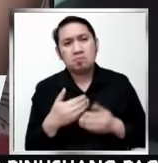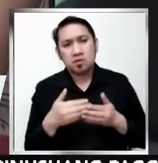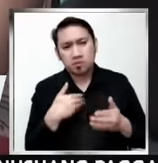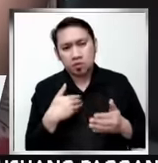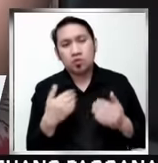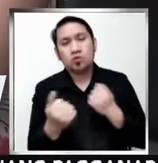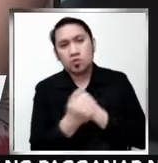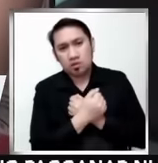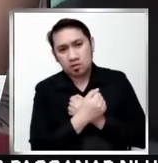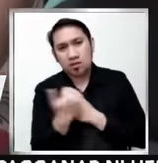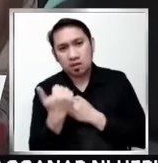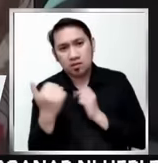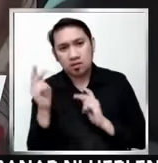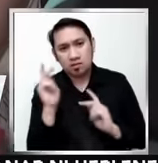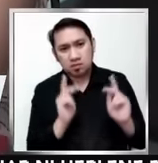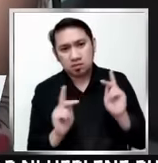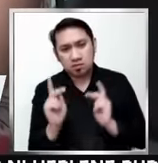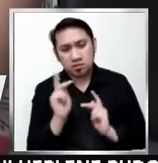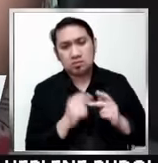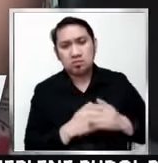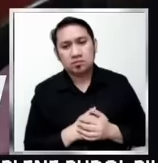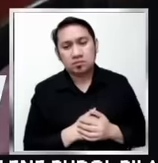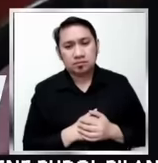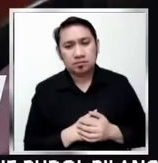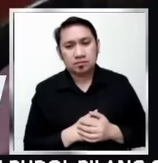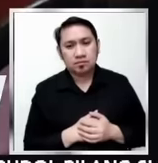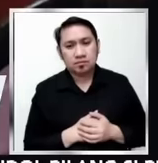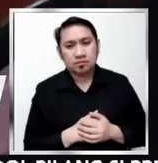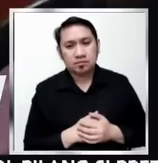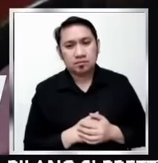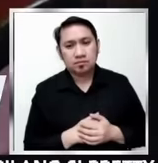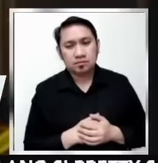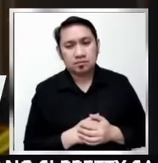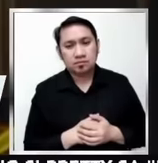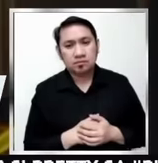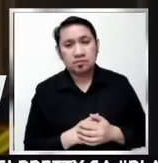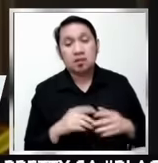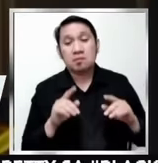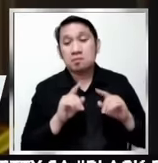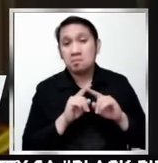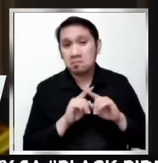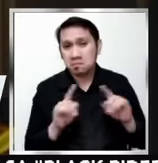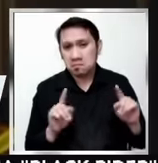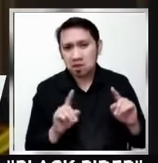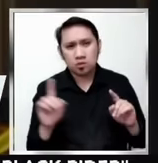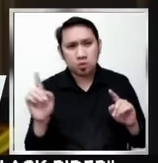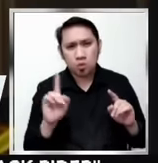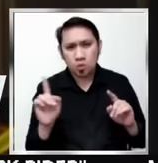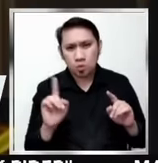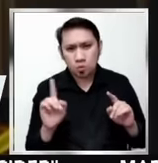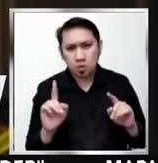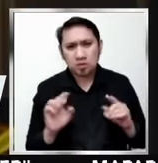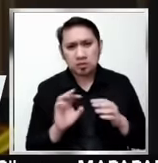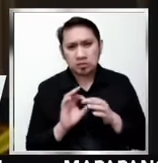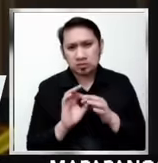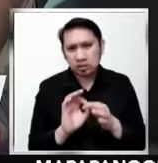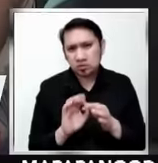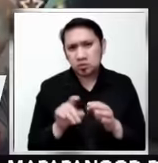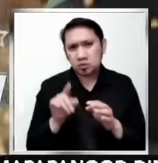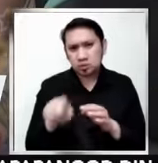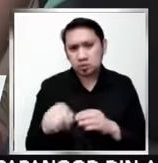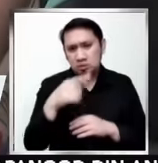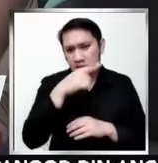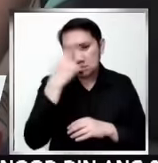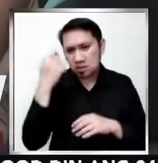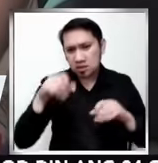Kasi ganun na po ako ngayon. Pero ano nga ba ang magiging kaugnayan niya kay Black Rider? Hindi ko